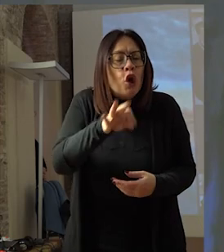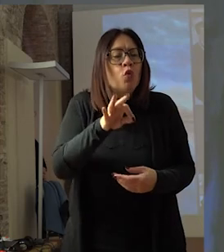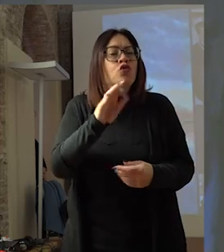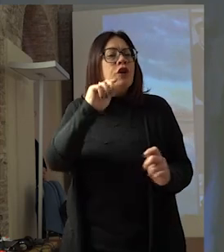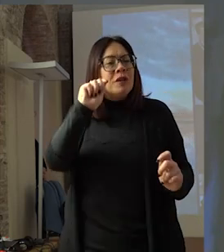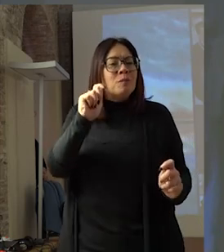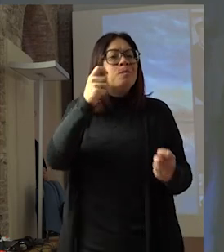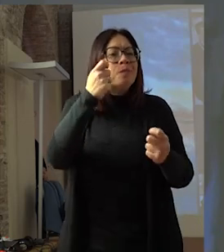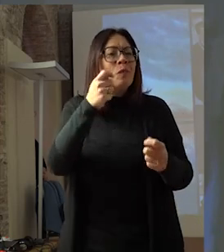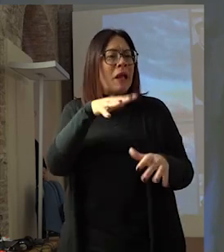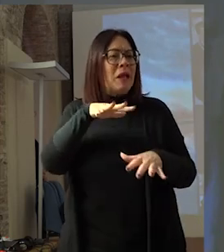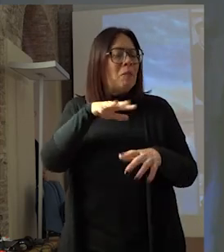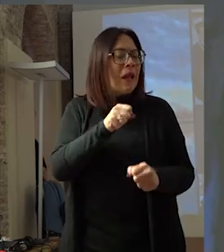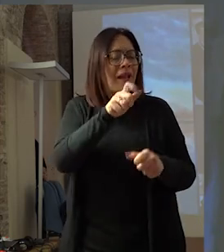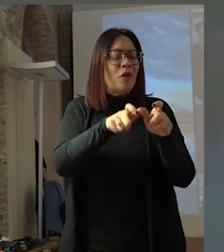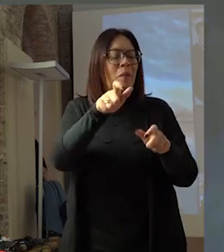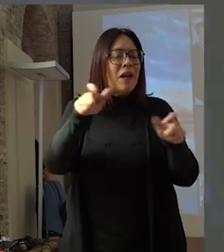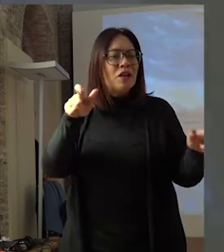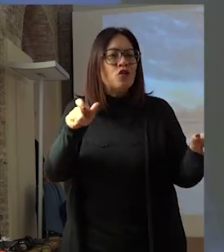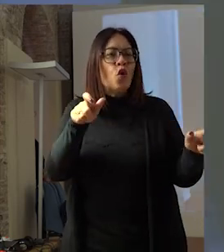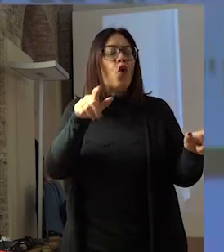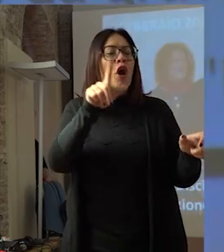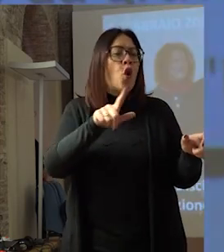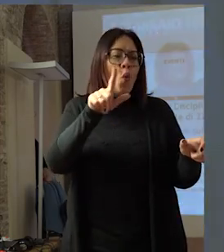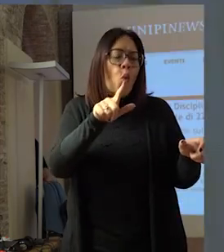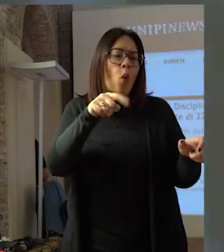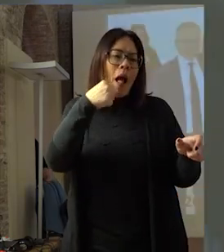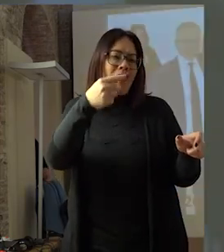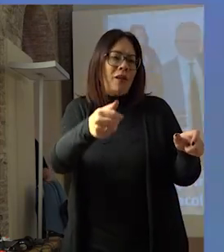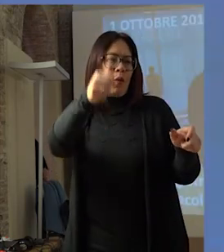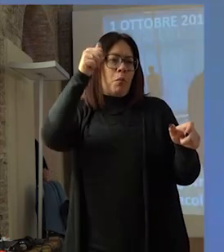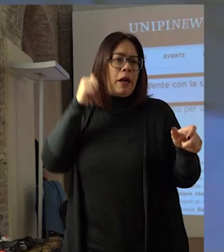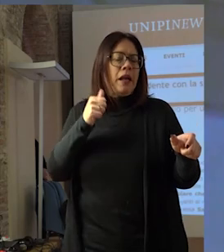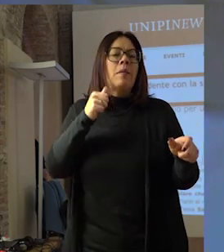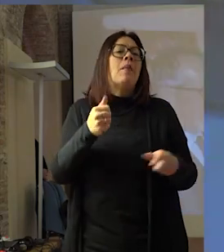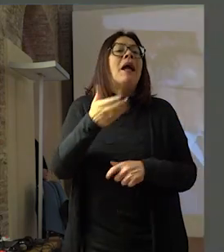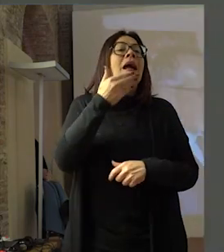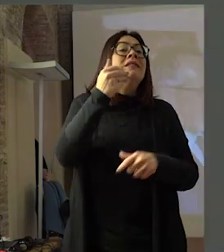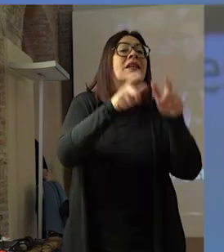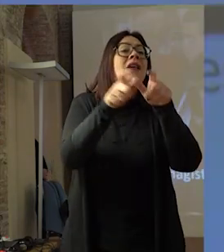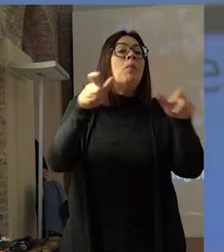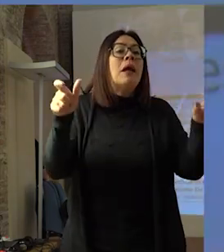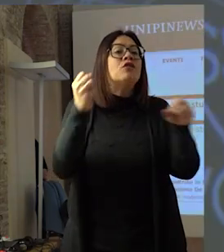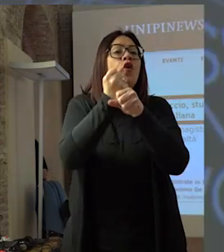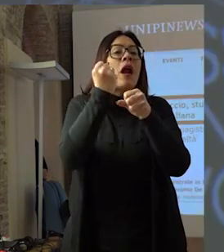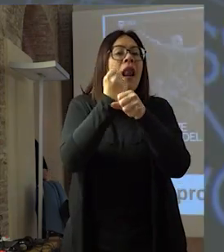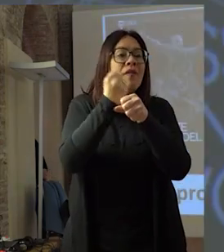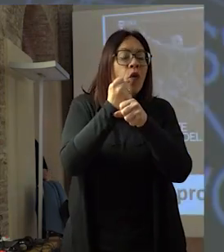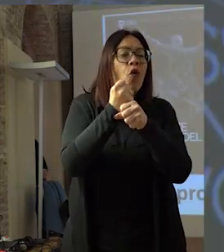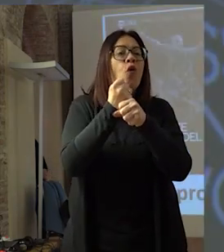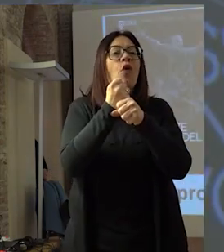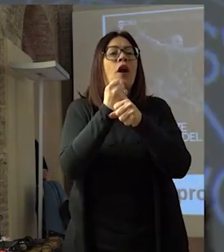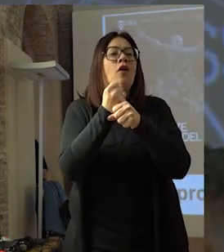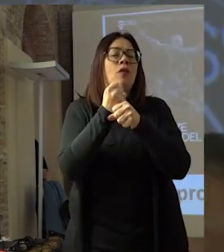no, di tutte le persone che Luca ha menzionato prima, perché voglio dire, senza di loro tutto ciò non sarebbe